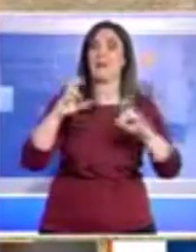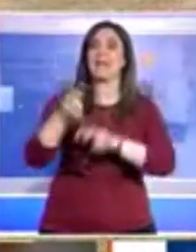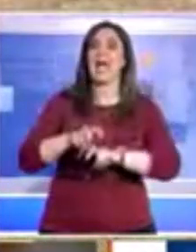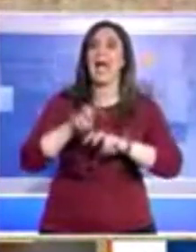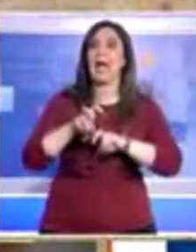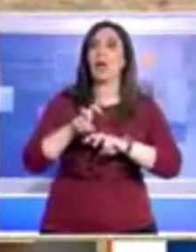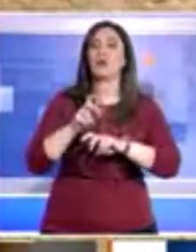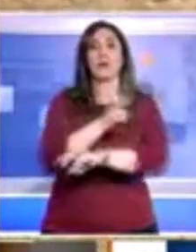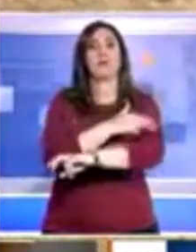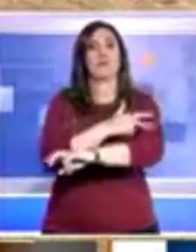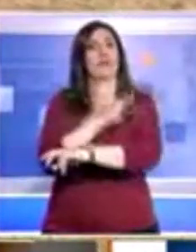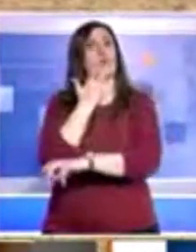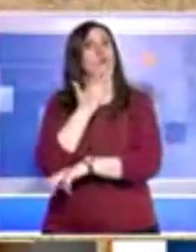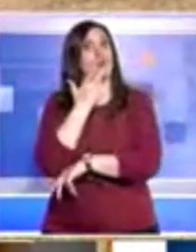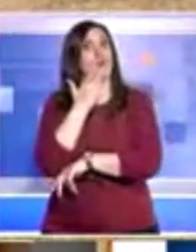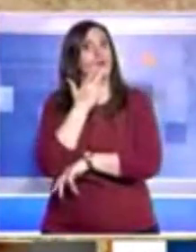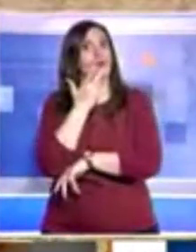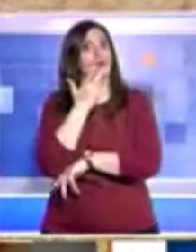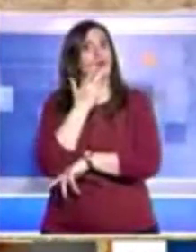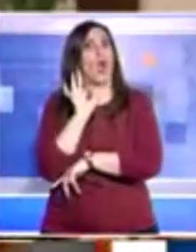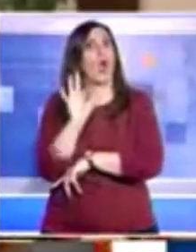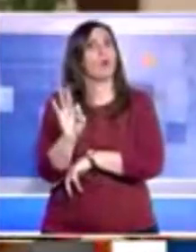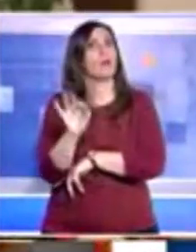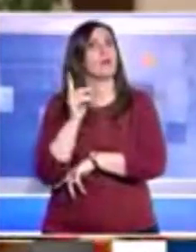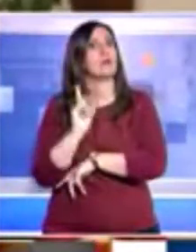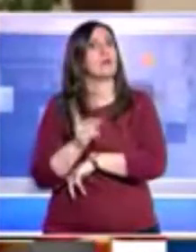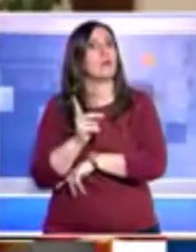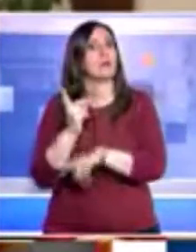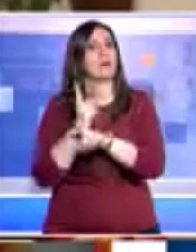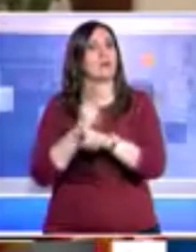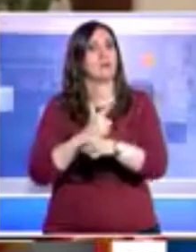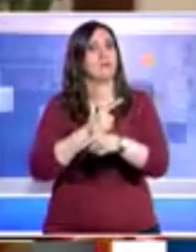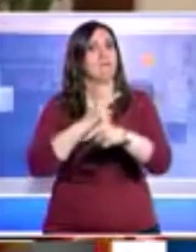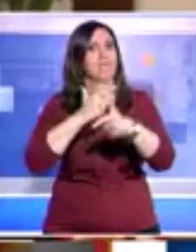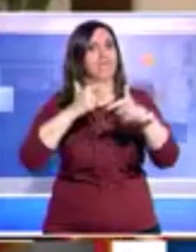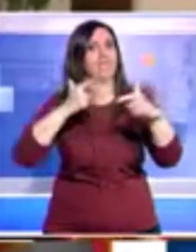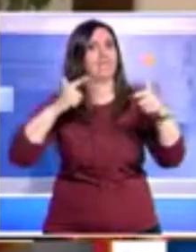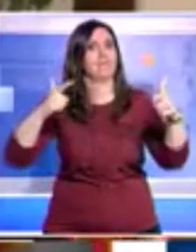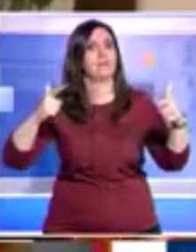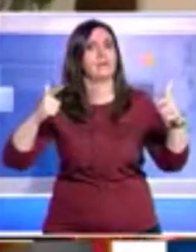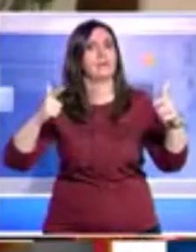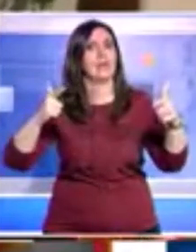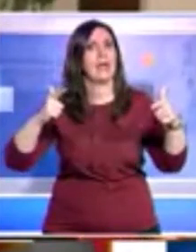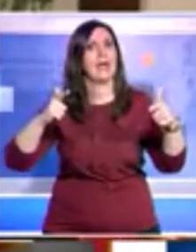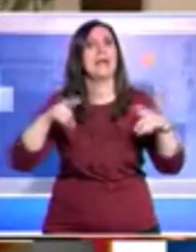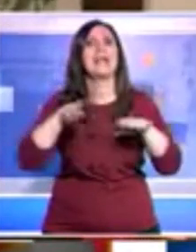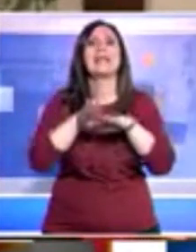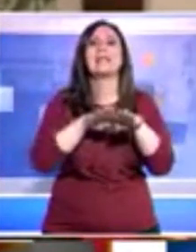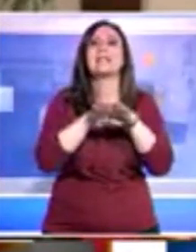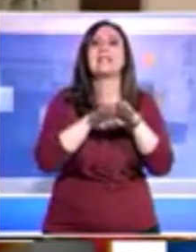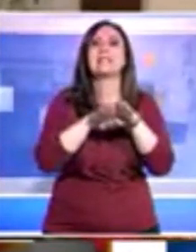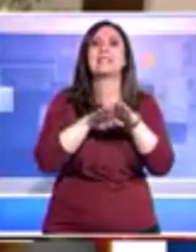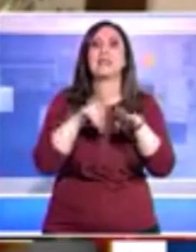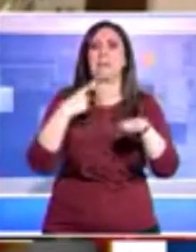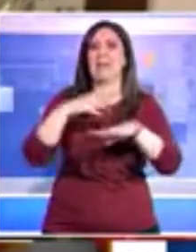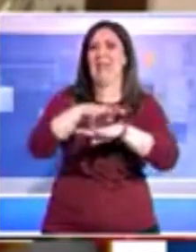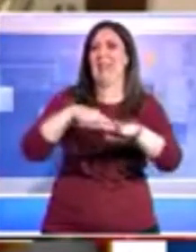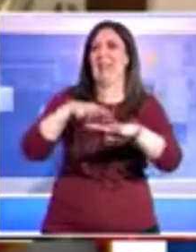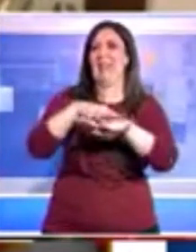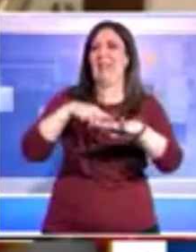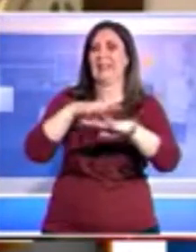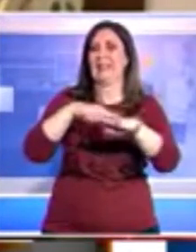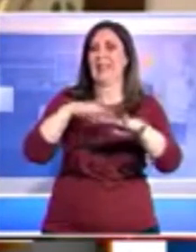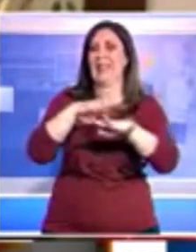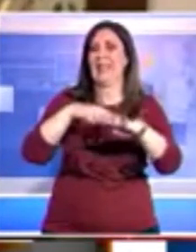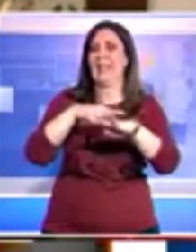proprio con questo obiettivo Cioè quello di allargare lo sapete il sistema della rete Non